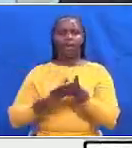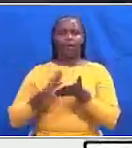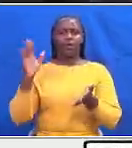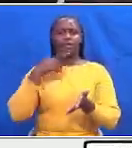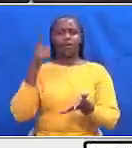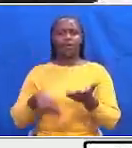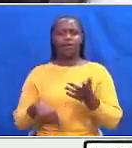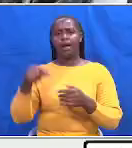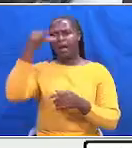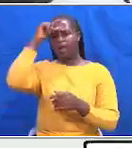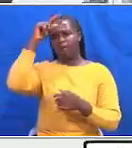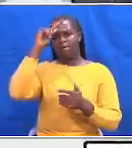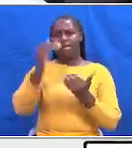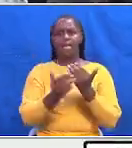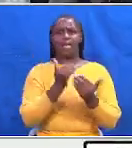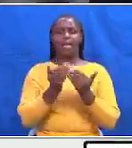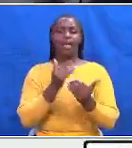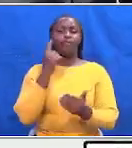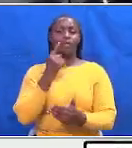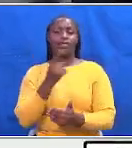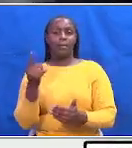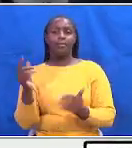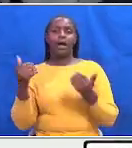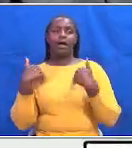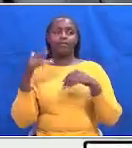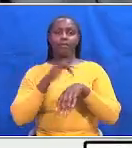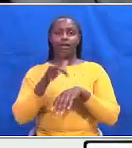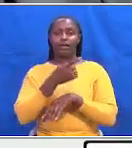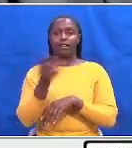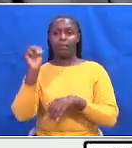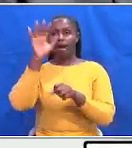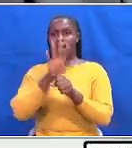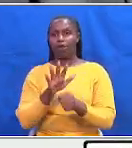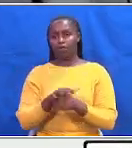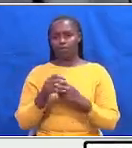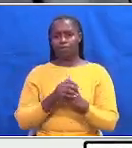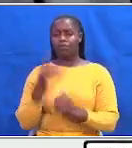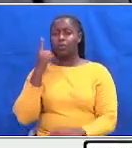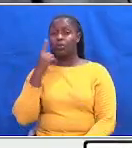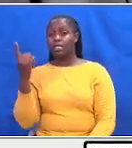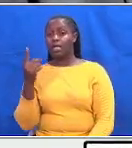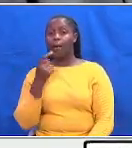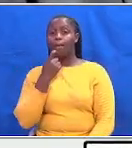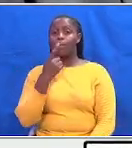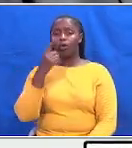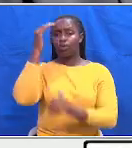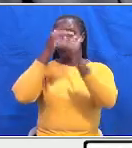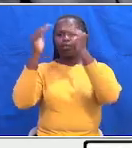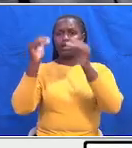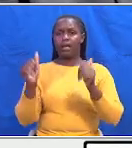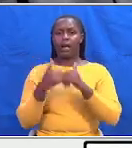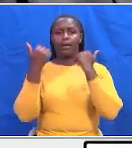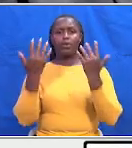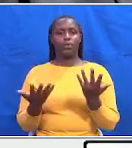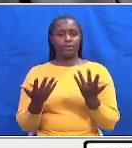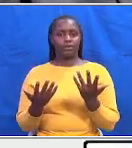kuwa kutoshughulikiwa na serikali kumewaumiza pakubwa. You can see what's happening in Moi University.